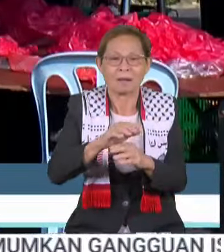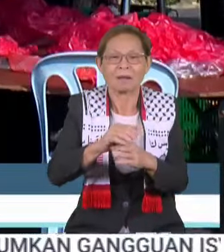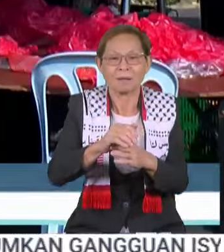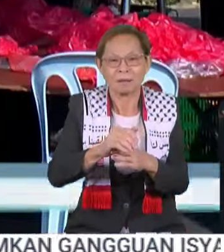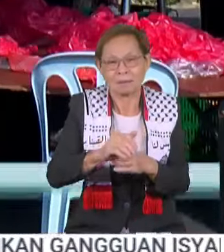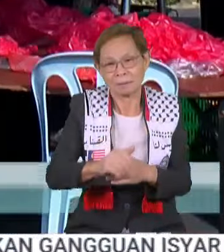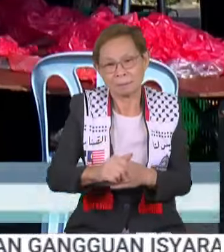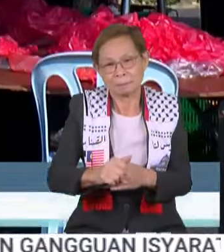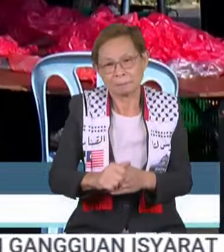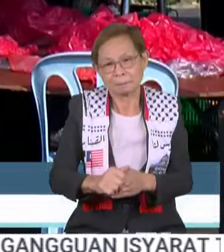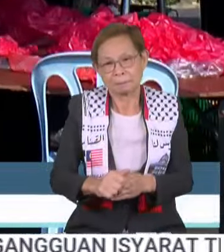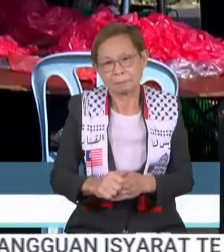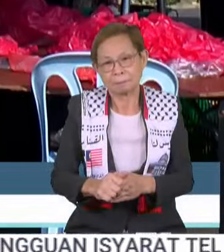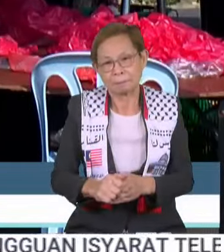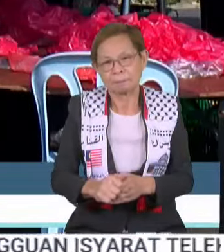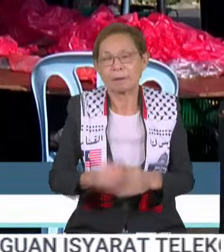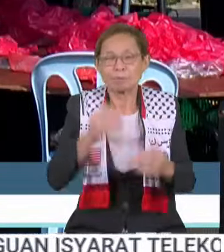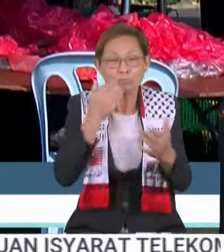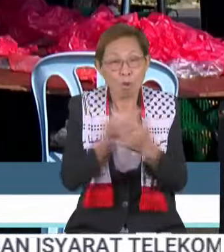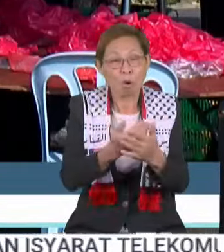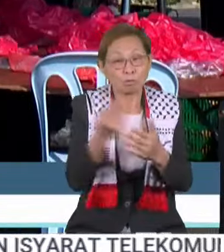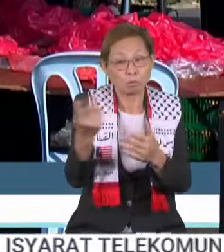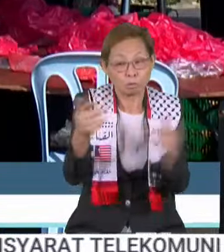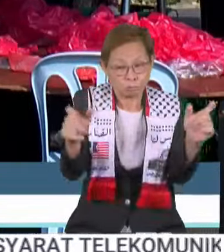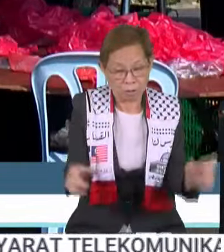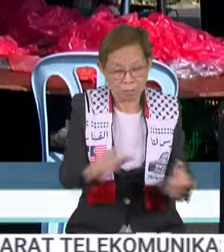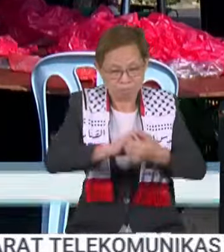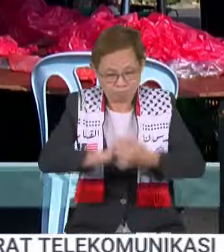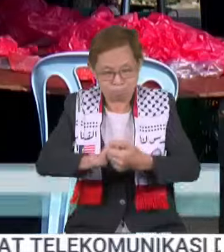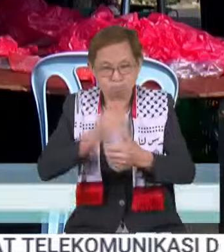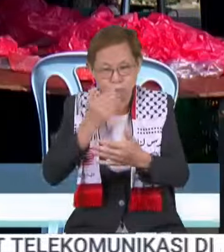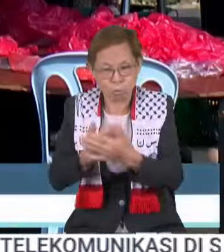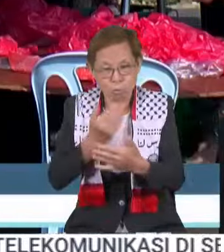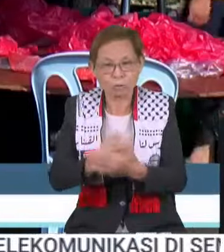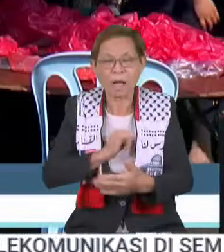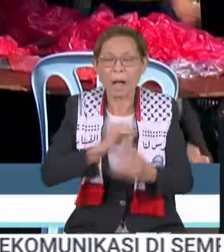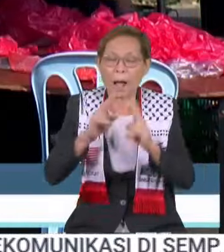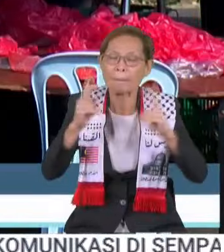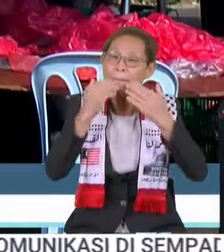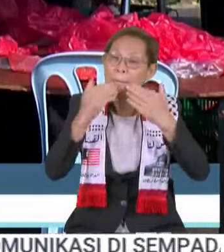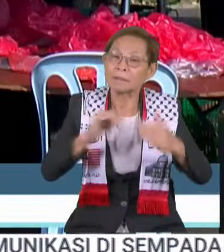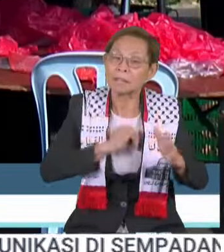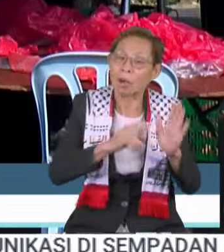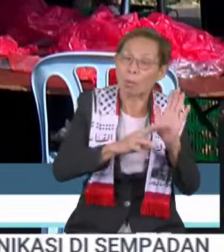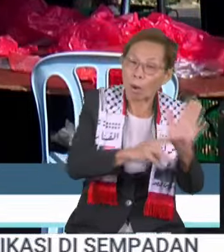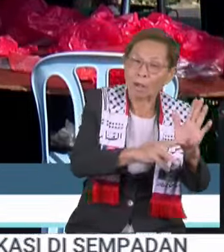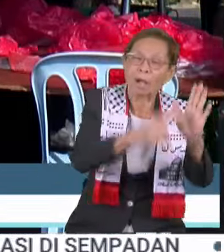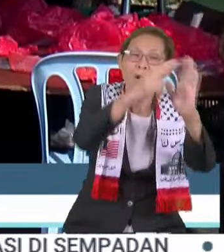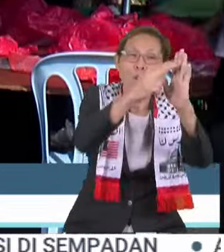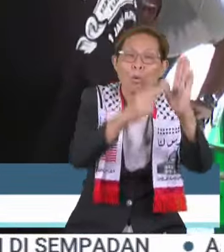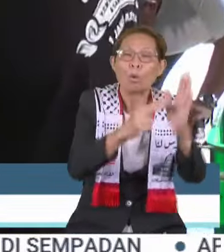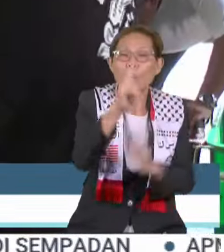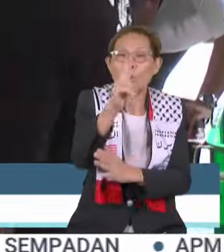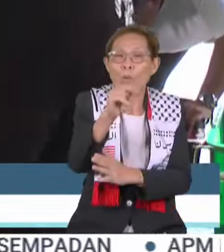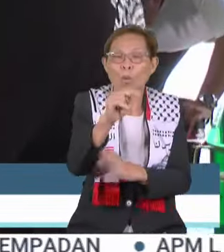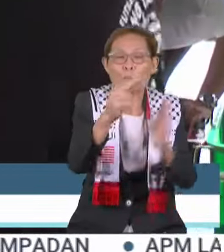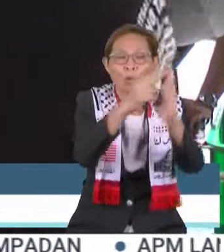Sangat baik antara dua pihak dan saya pun sangat berterima kasih sebagai wakil daripada Undang Luar